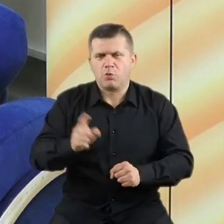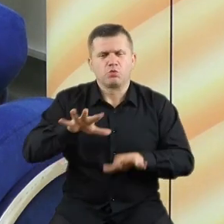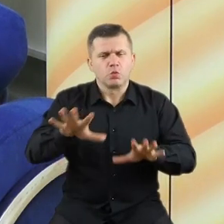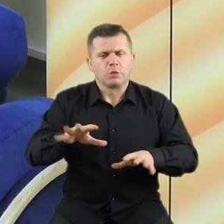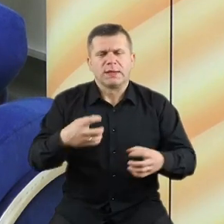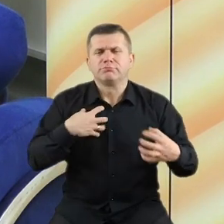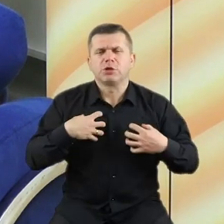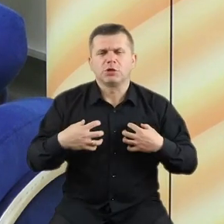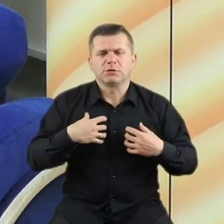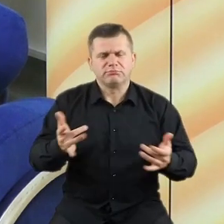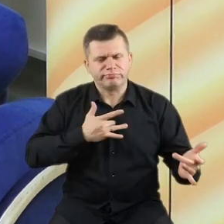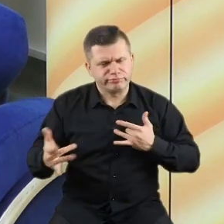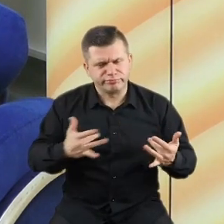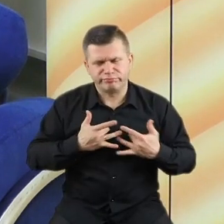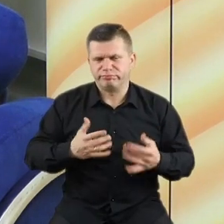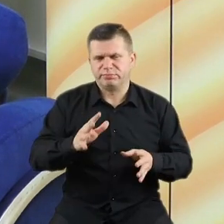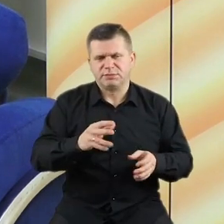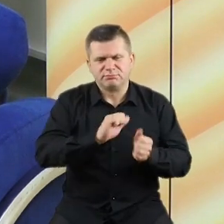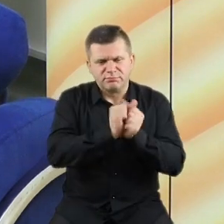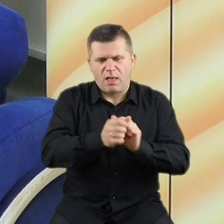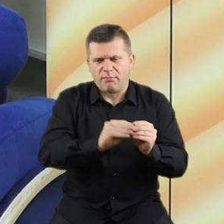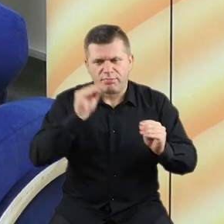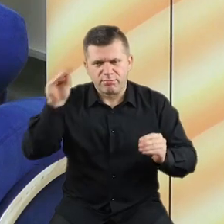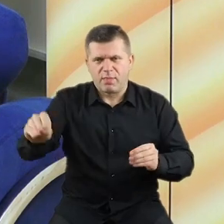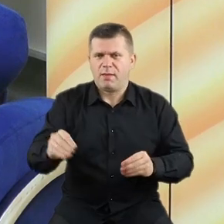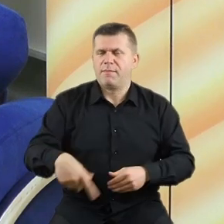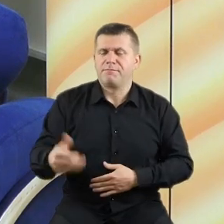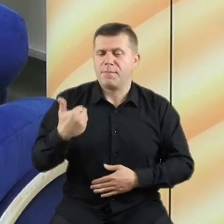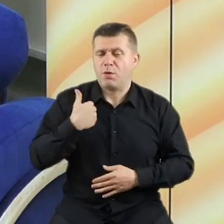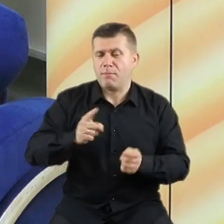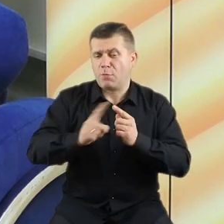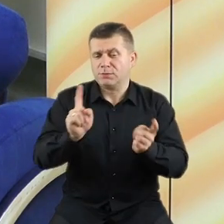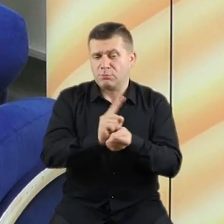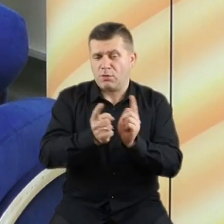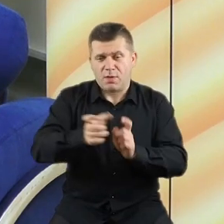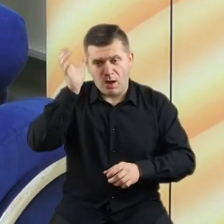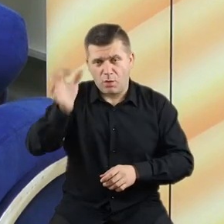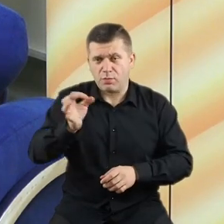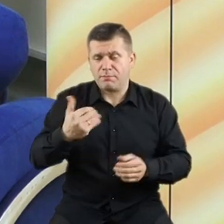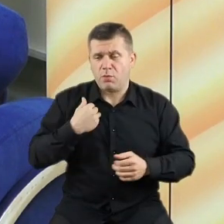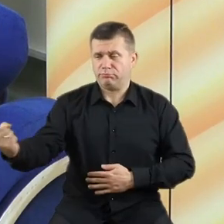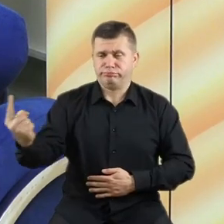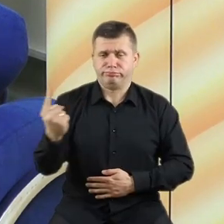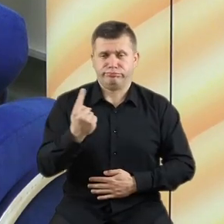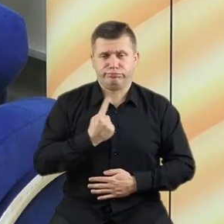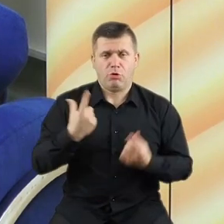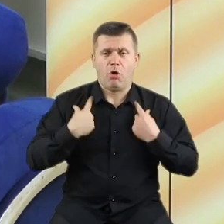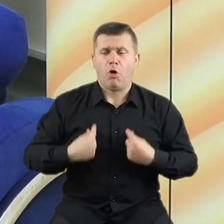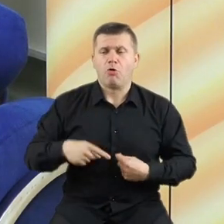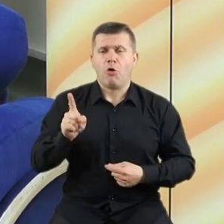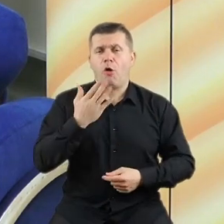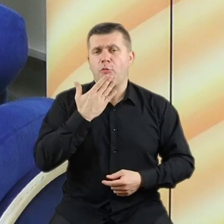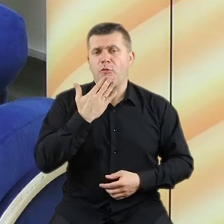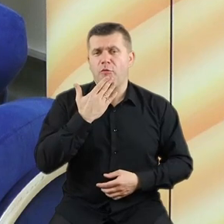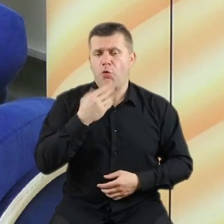tej dużej traumie, o tym przeniesieniu, o tym przejechaniu. Więc na przykład bywało tak, że po spotkaniu autorskim podchodziła do mnie jakaś osoba